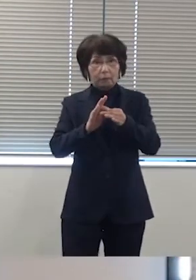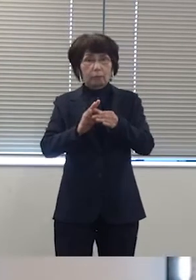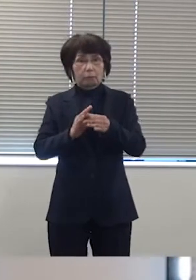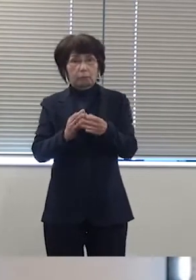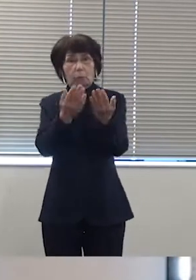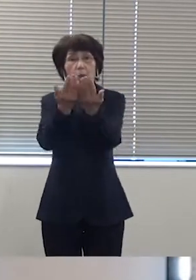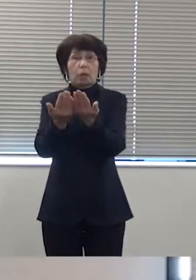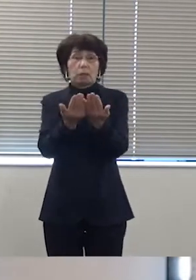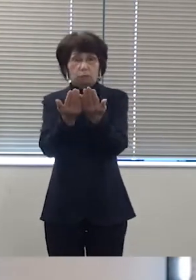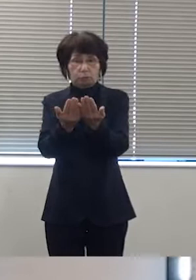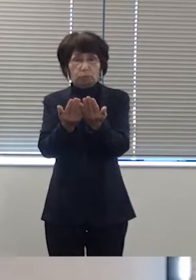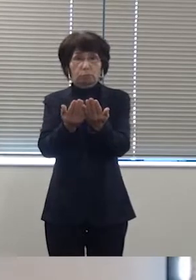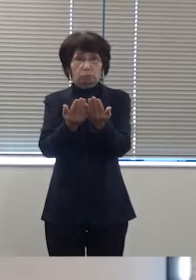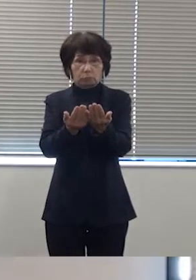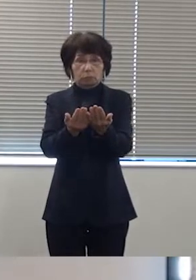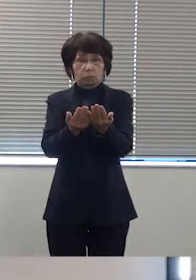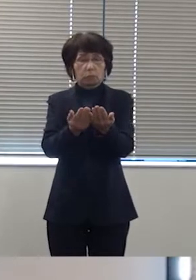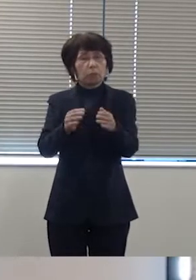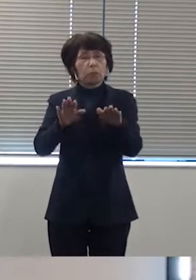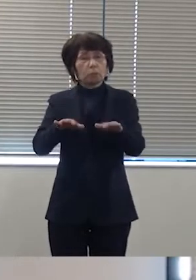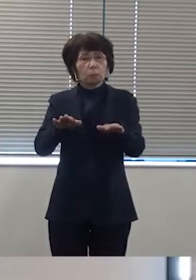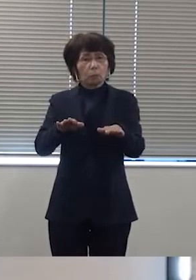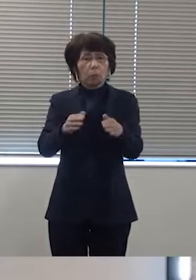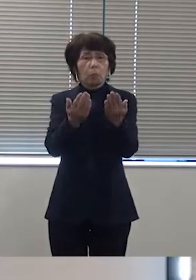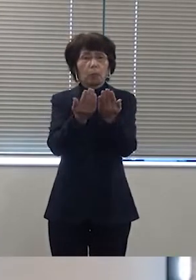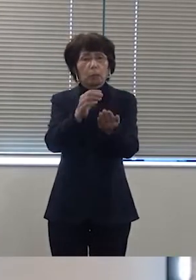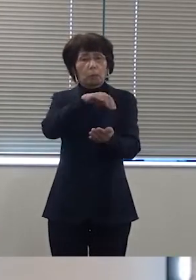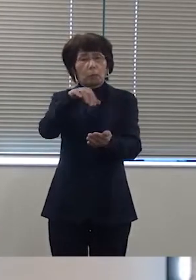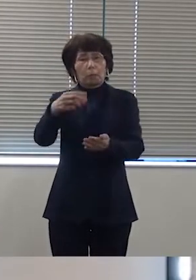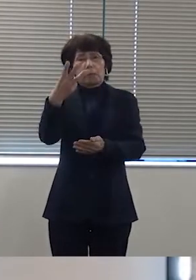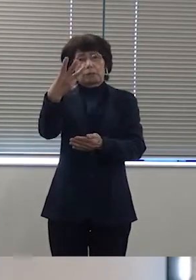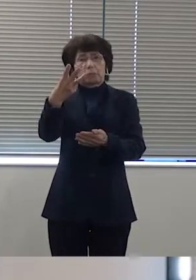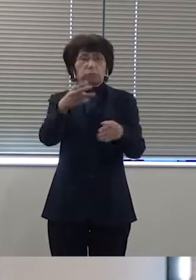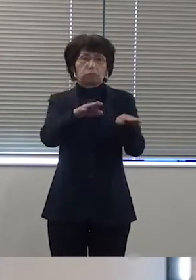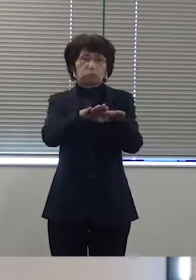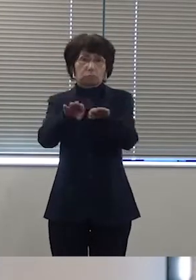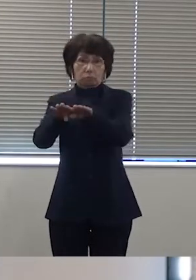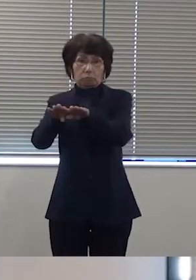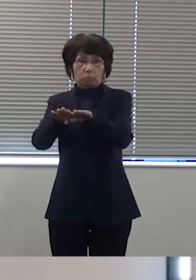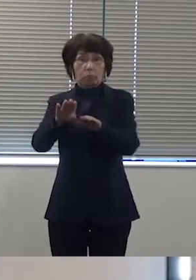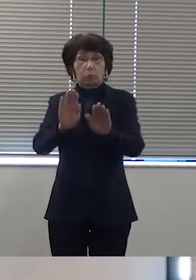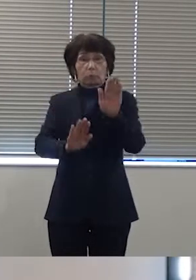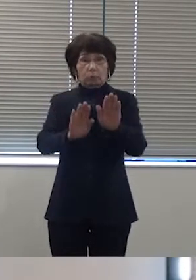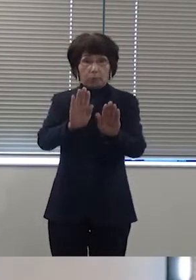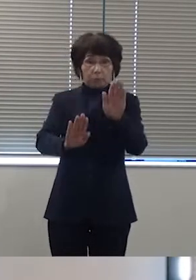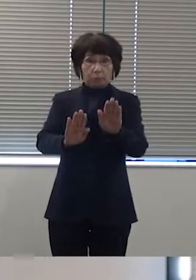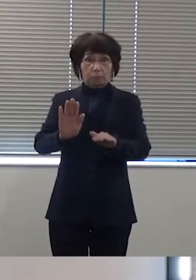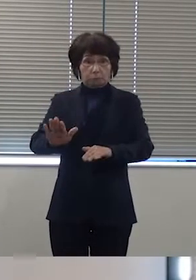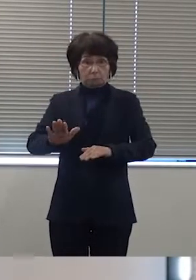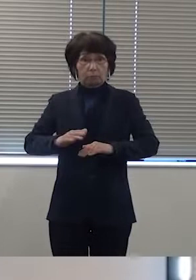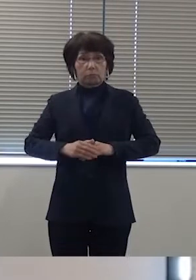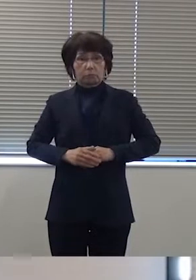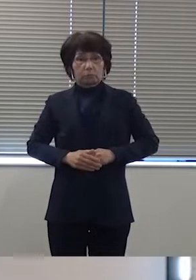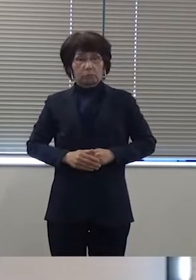今日も学校3校ぐらい休みになっているんですが、一定ですね、